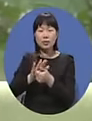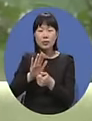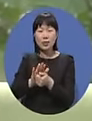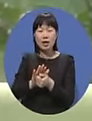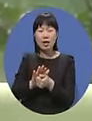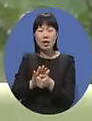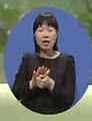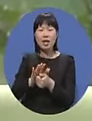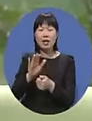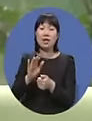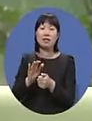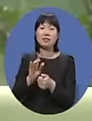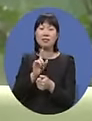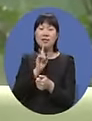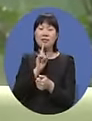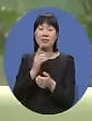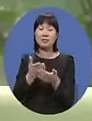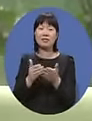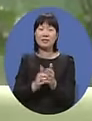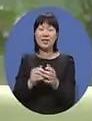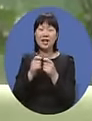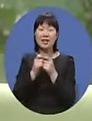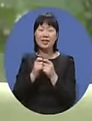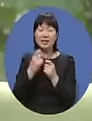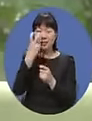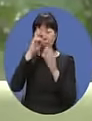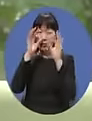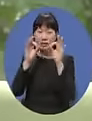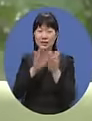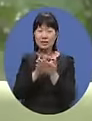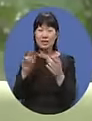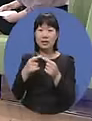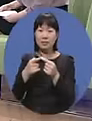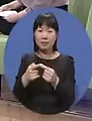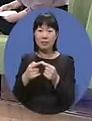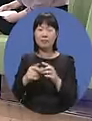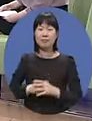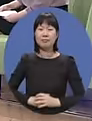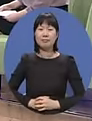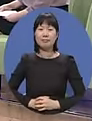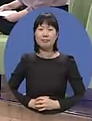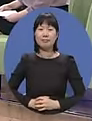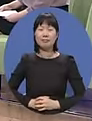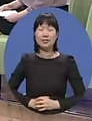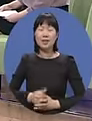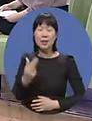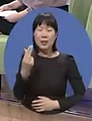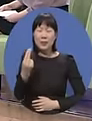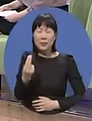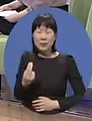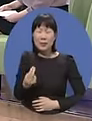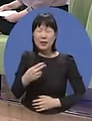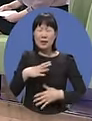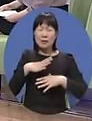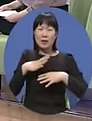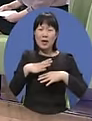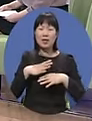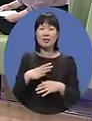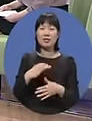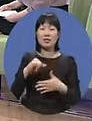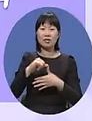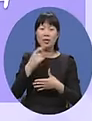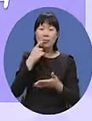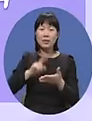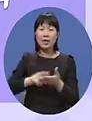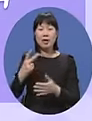도와줘야 될지 솔루션을 또 제시해 주셨어요. 그래서 하나하나씩 이제 살펴볼 텐데요. 먼저 첫 번째입니다. 변보기가 무서운 건우, 보다